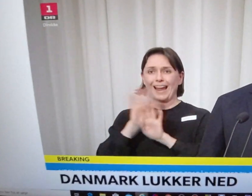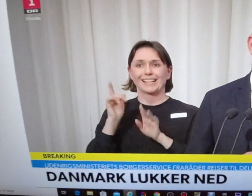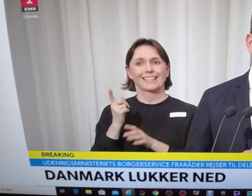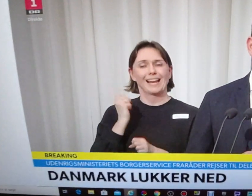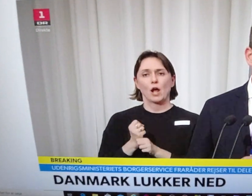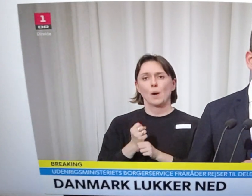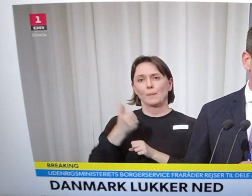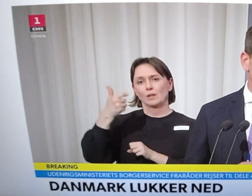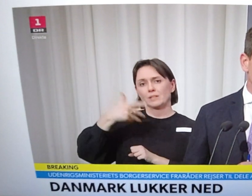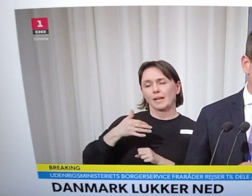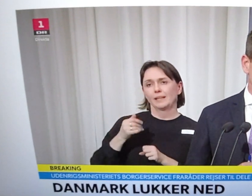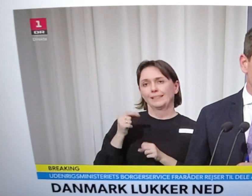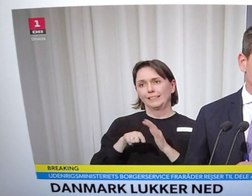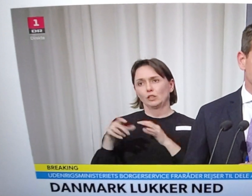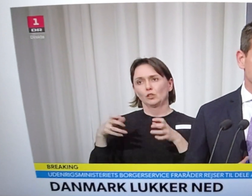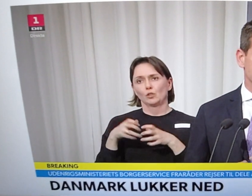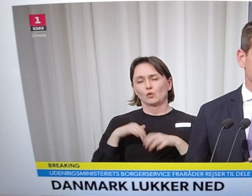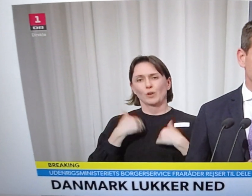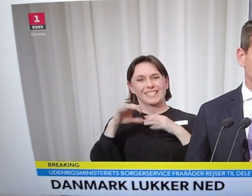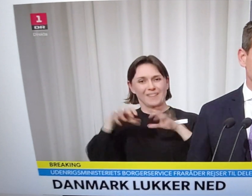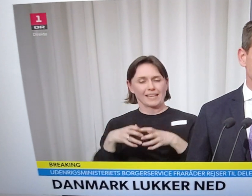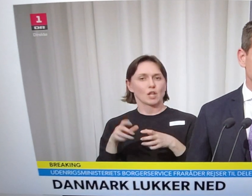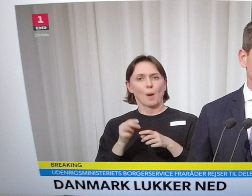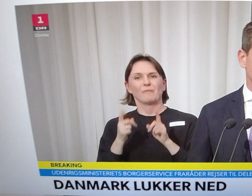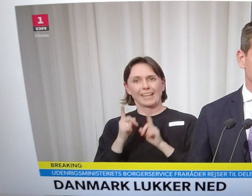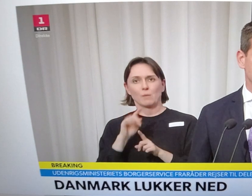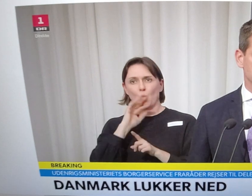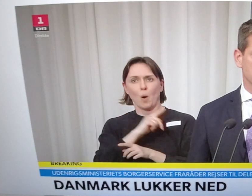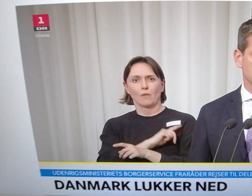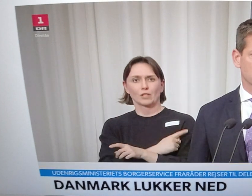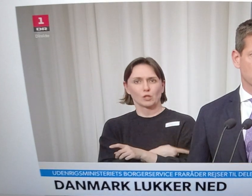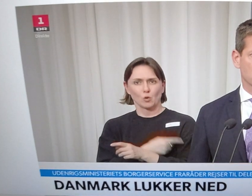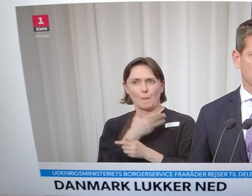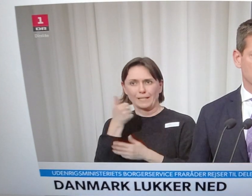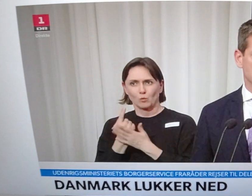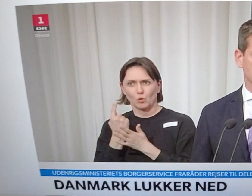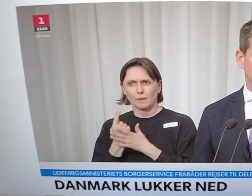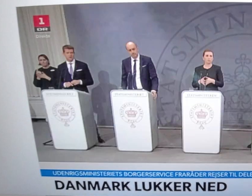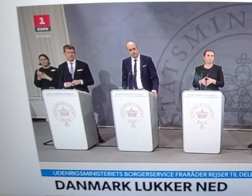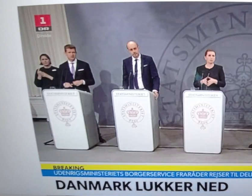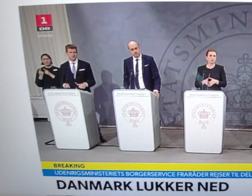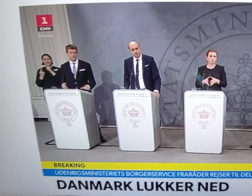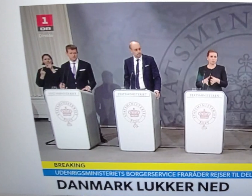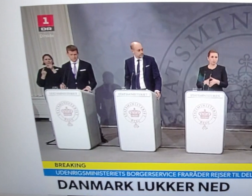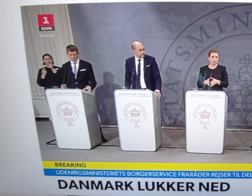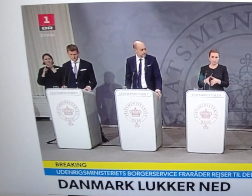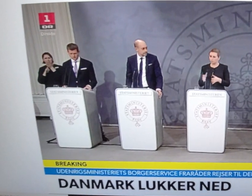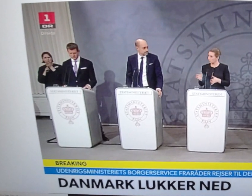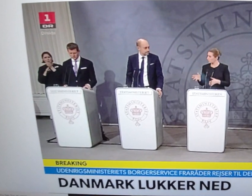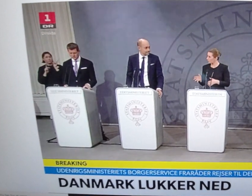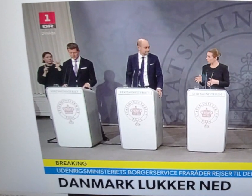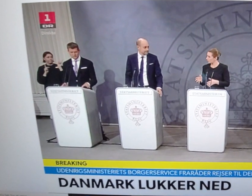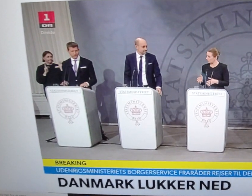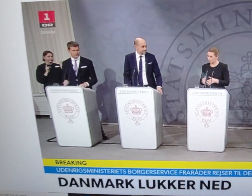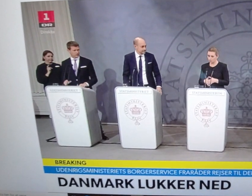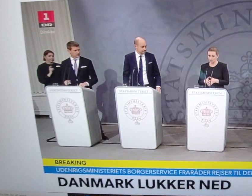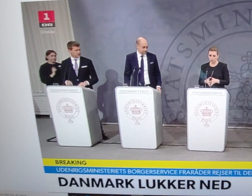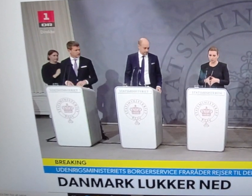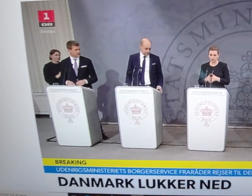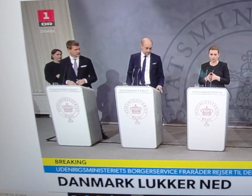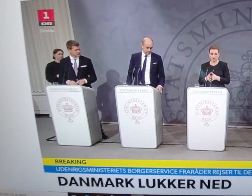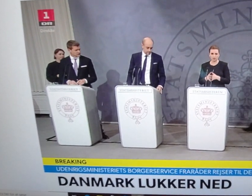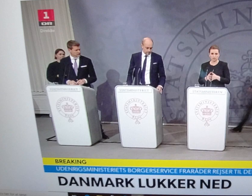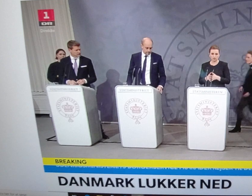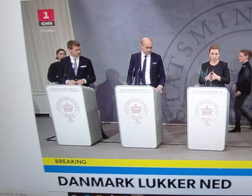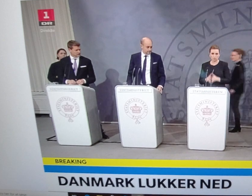ude i sundhedsvæsenet, i forhold til de gode ressourcerne, bedst muligt. Og jeg bare tilføje,